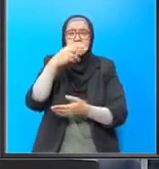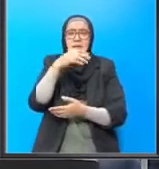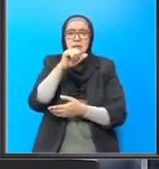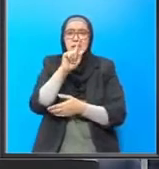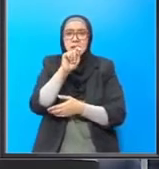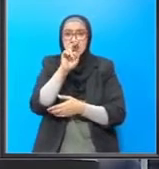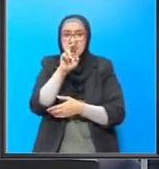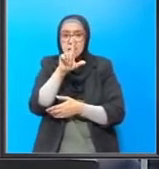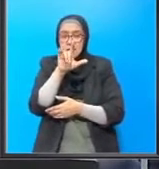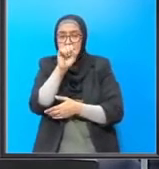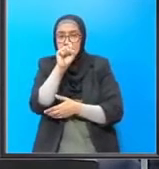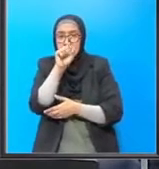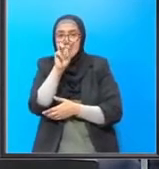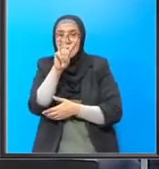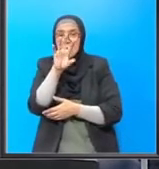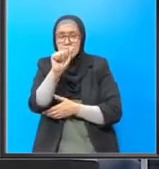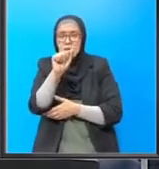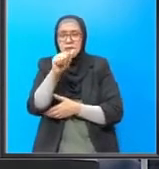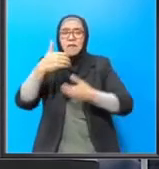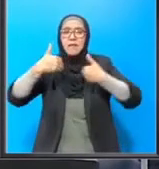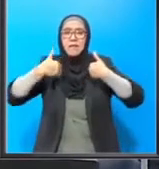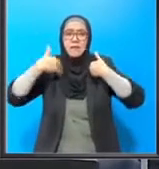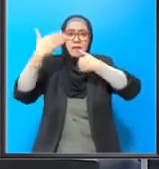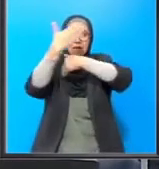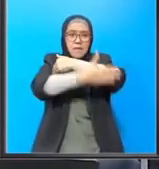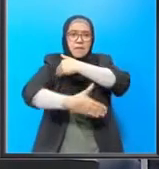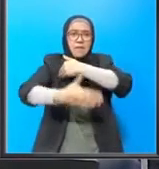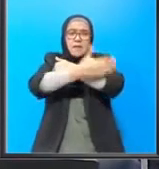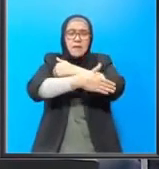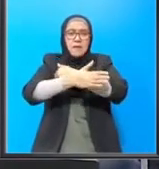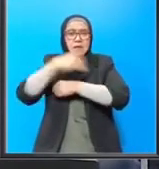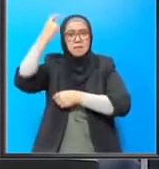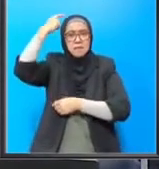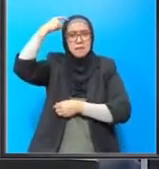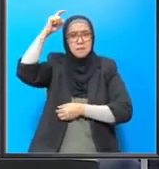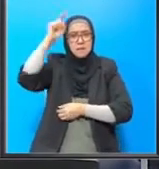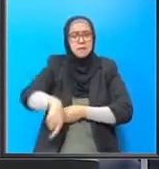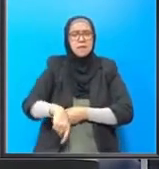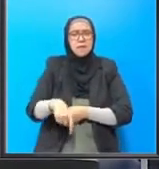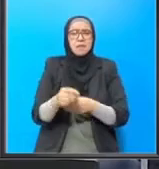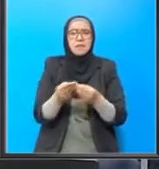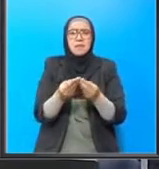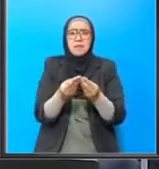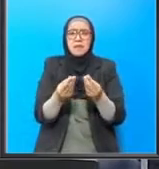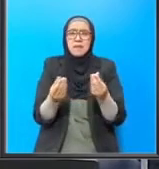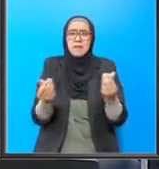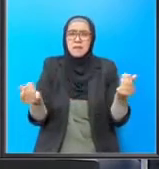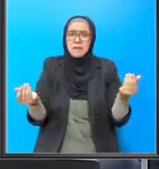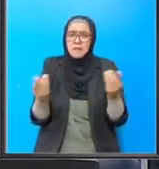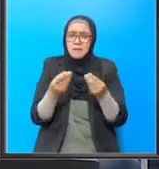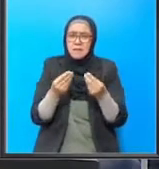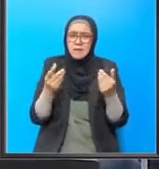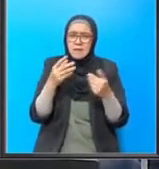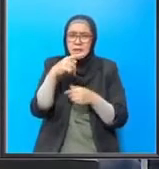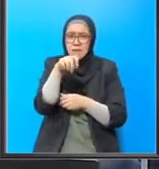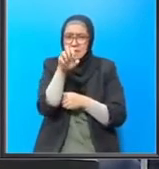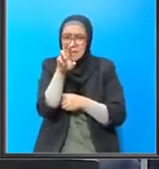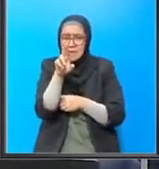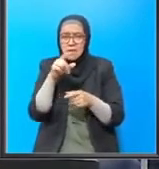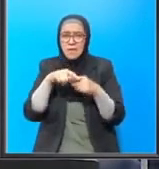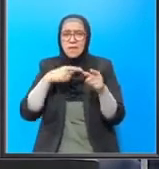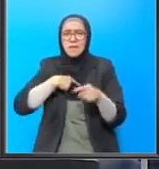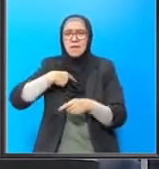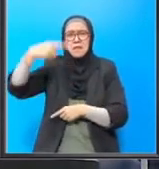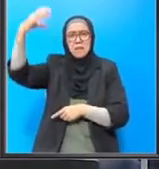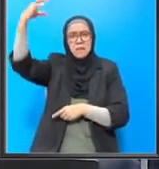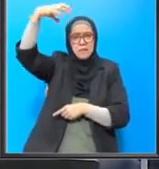negara-negara yang Hai semula Jatinegara mereka pada 4 Sipadan jarak pandang tengkukku sebagaimana negara-negara